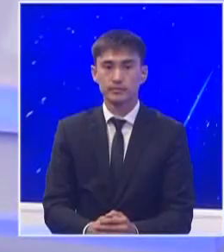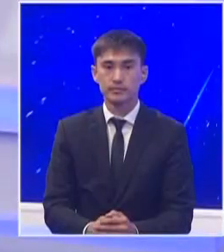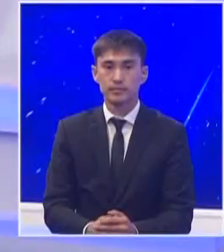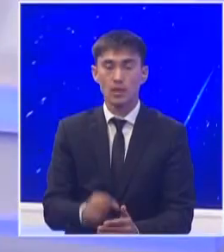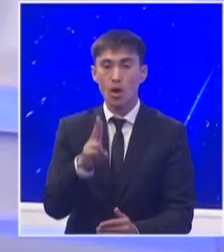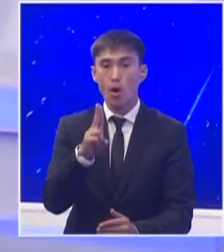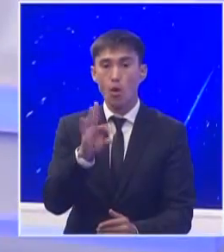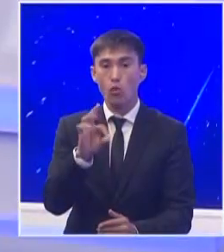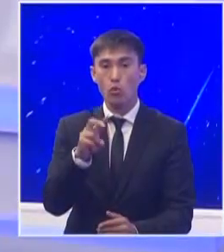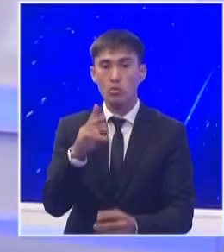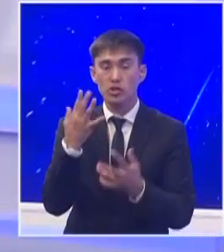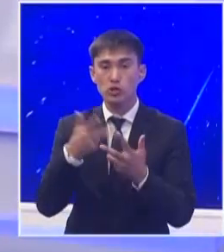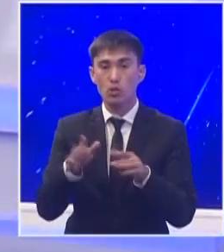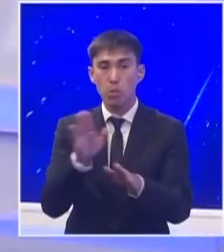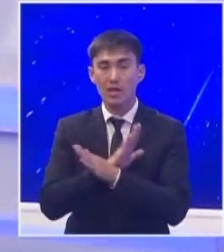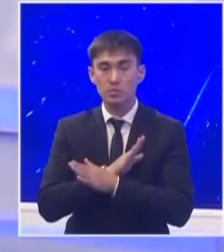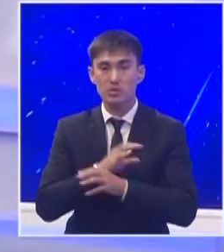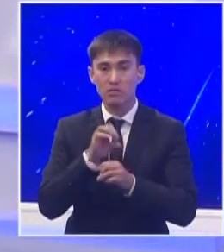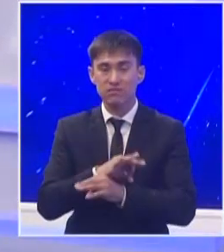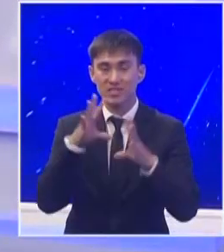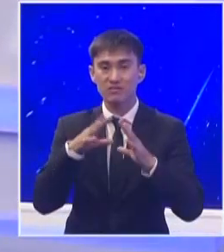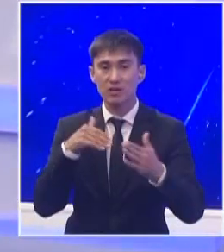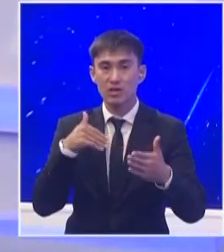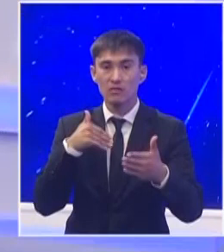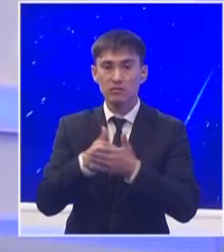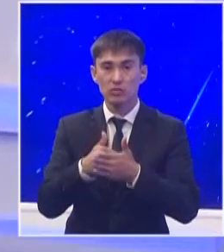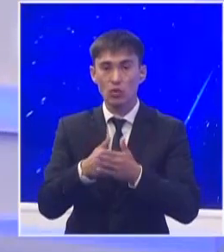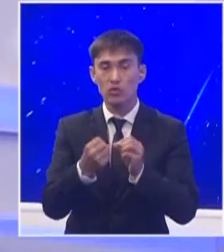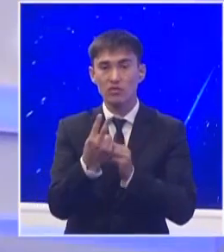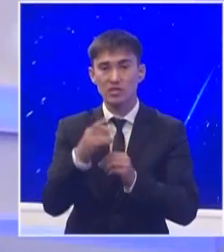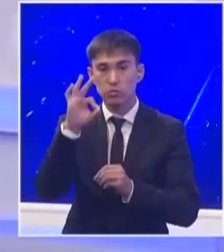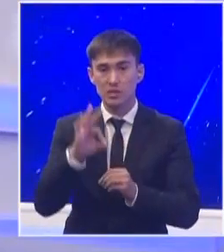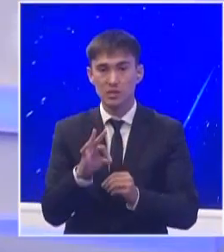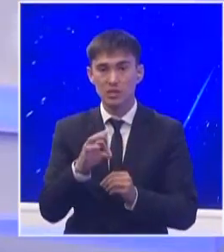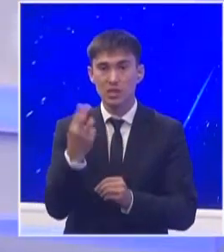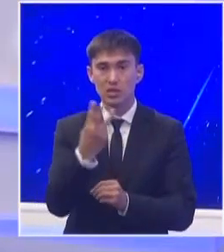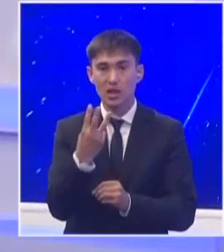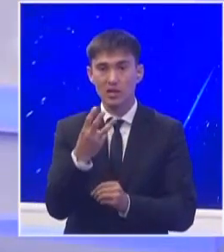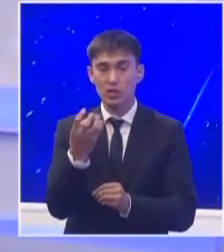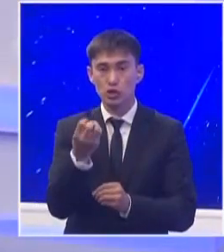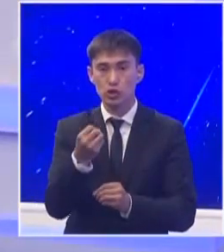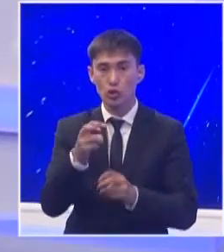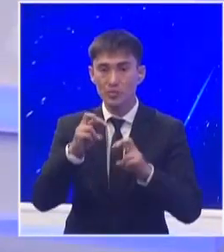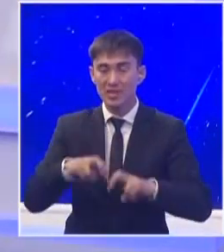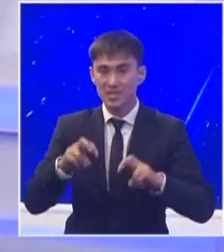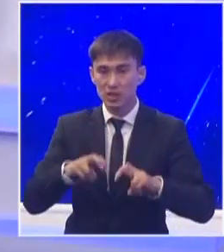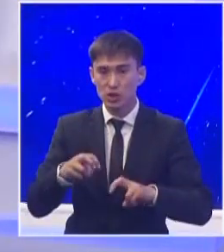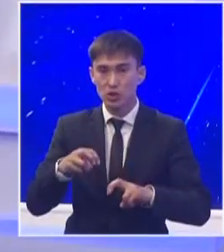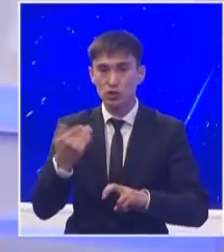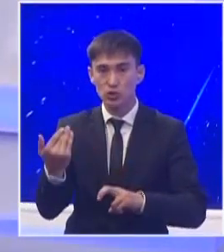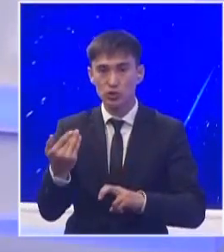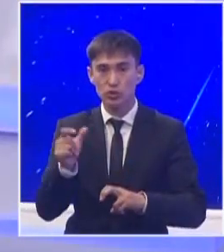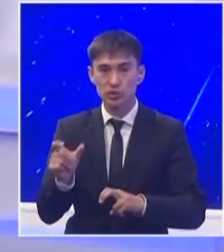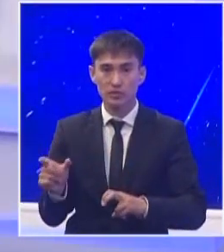В Колумбии число погибших от взрыва возросло до 12%. Еще 3 в колумбийском муниципалитете